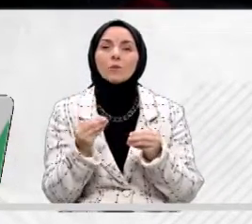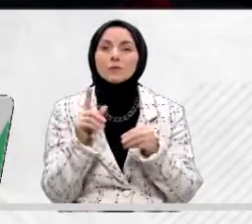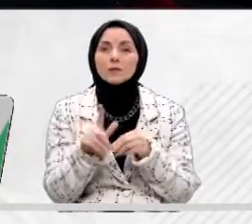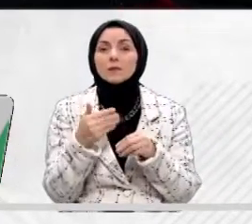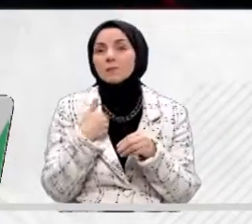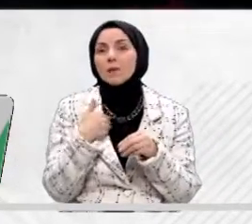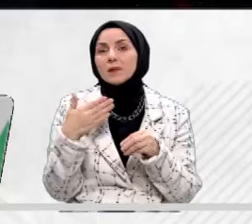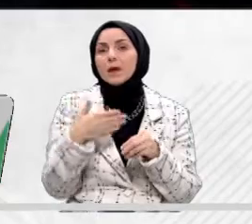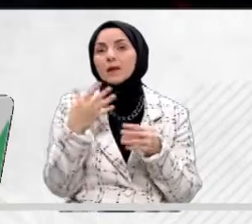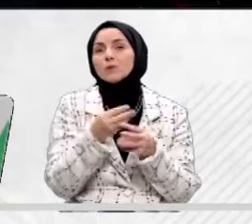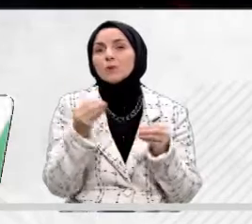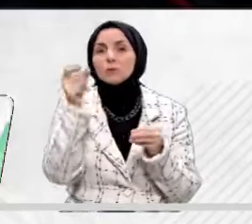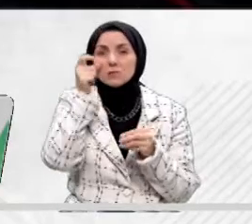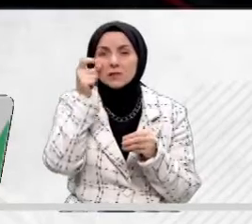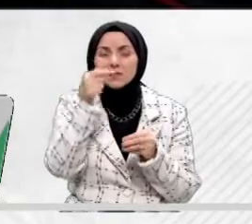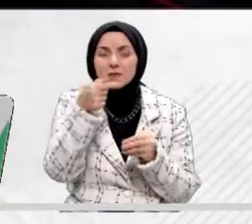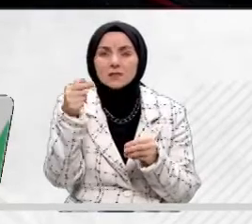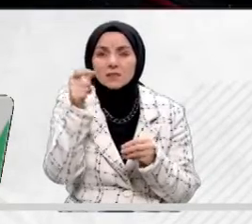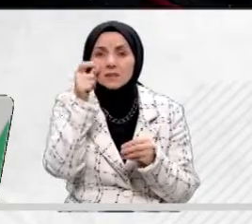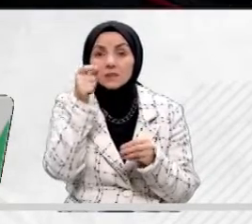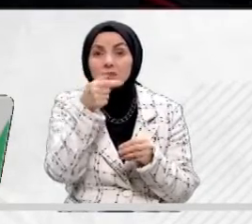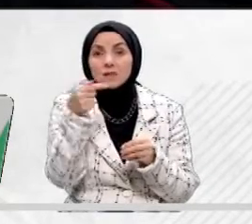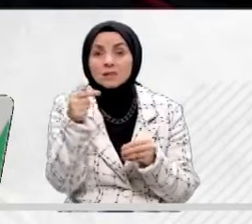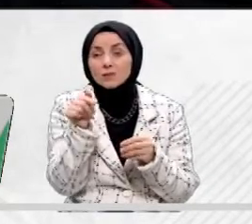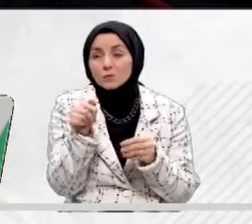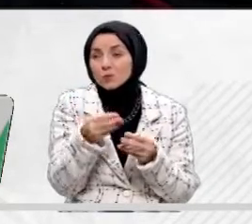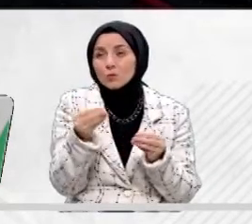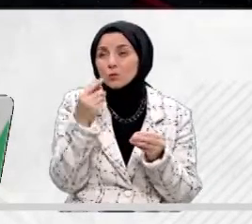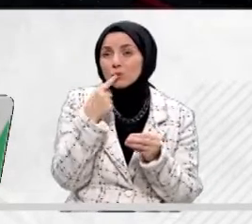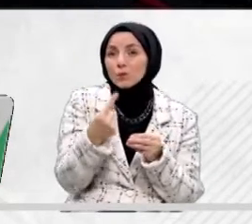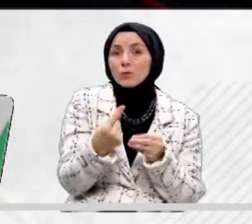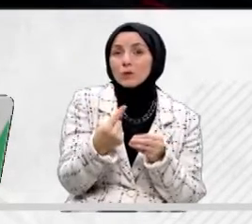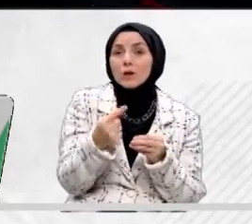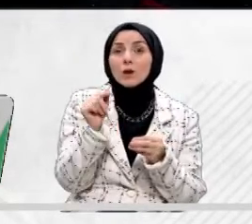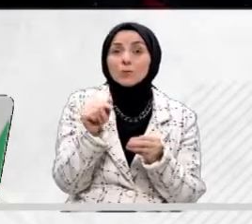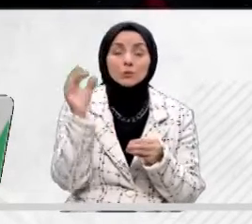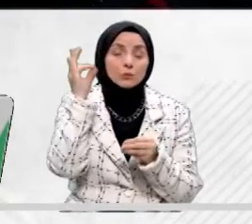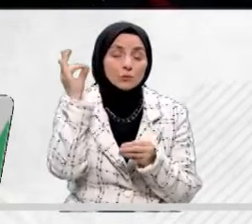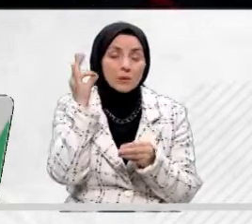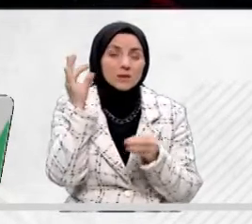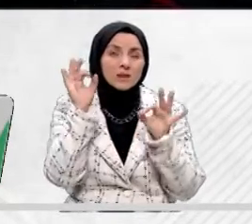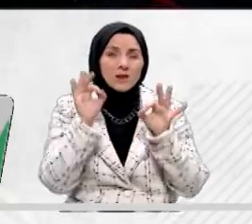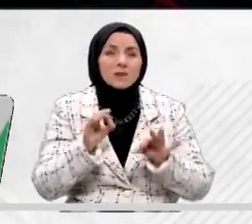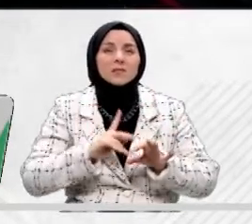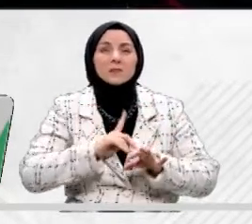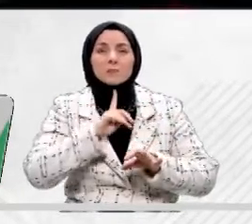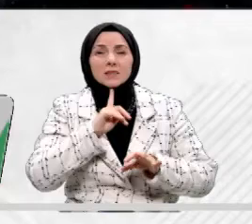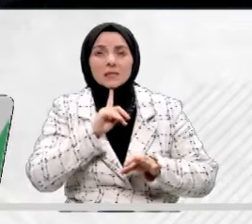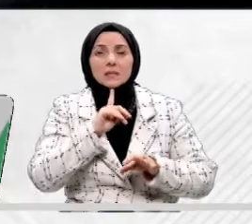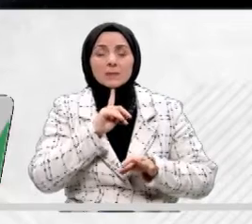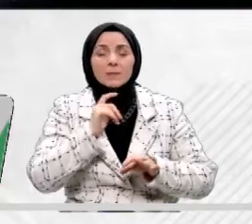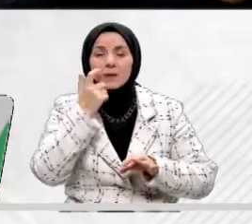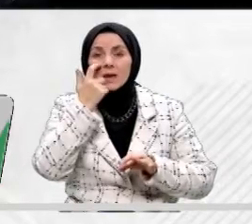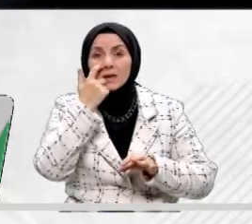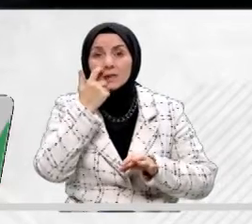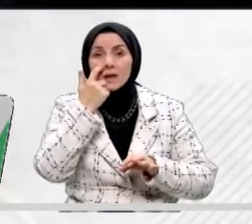eksik aman dikkat eksik dikkat et aman hiperaktival hiperakti duymaktan artık yıldığım ama sanki çözüm içinde sadece koş